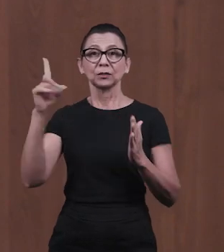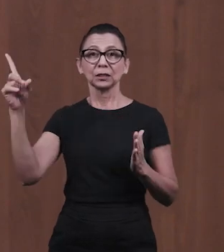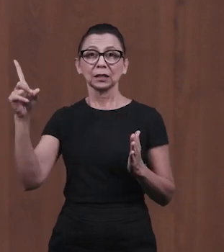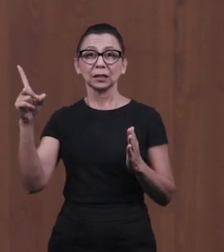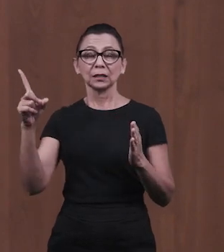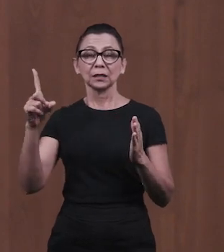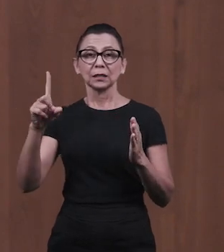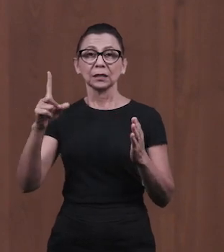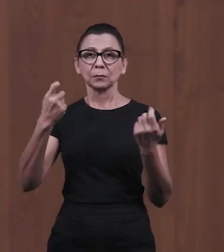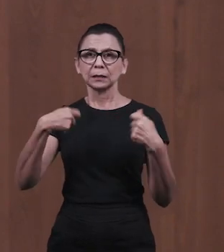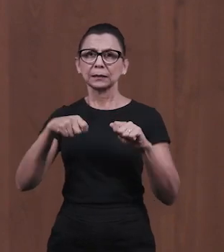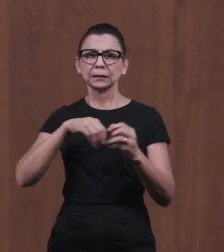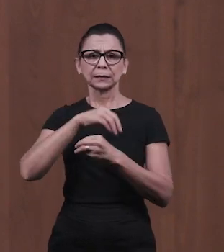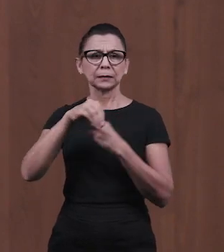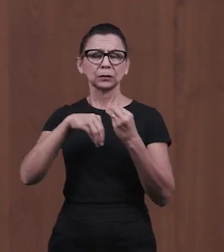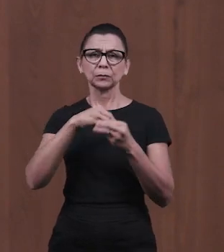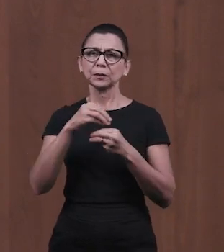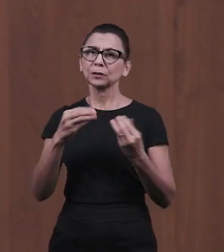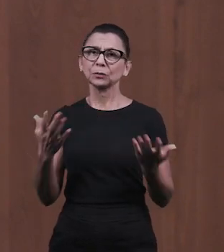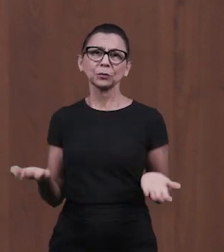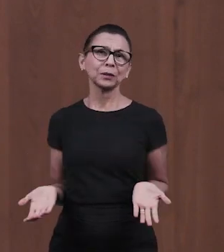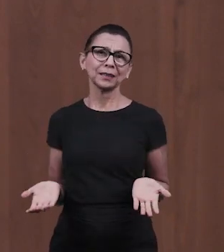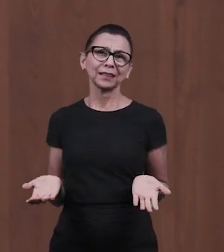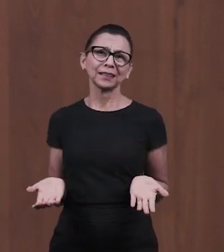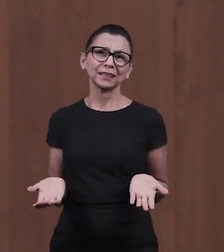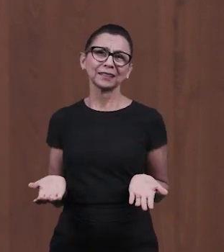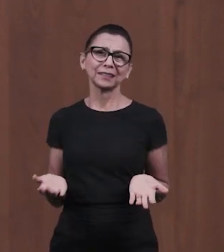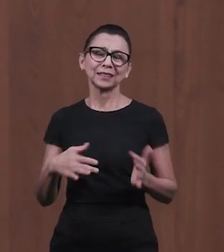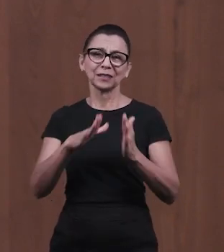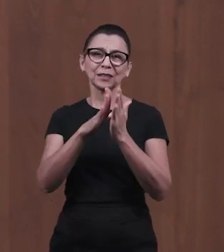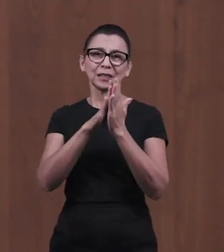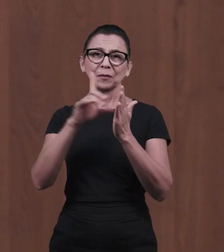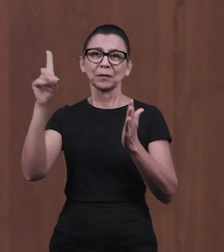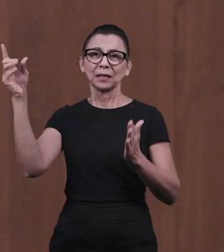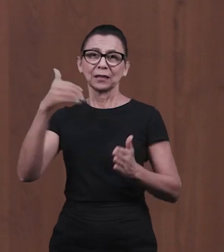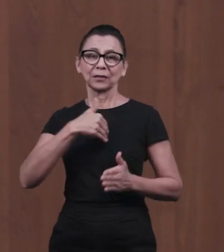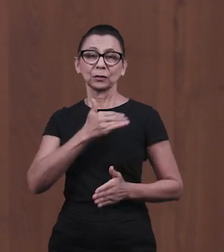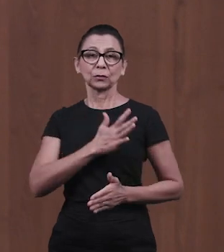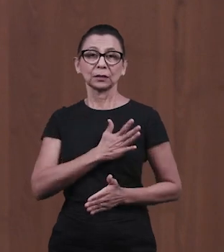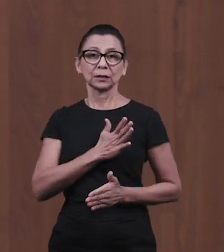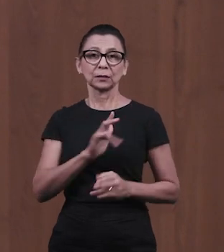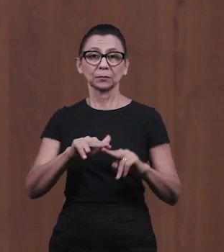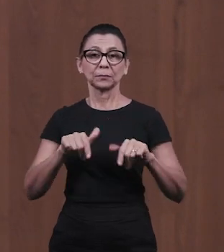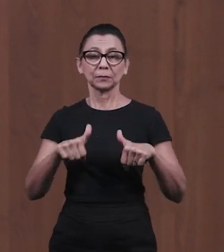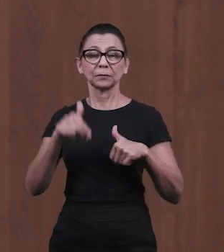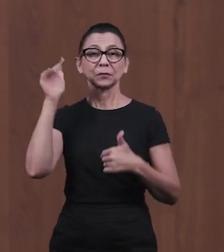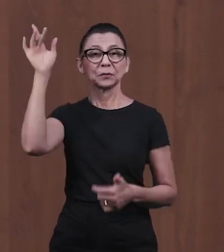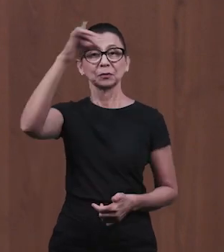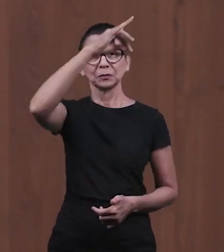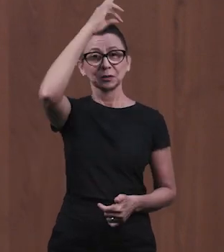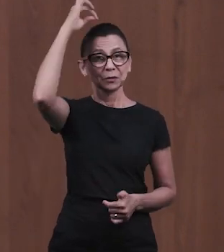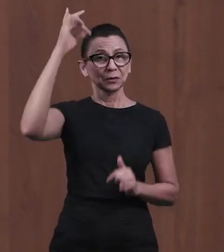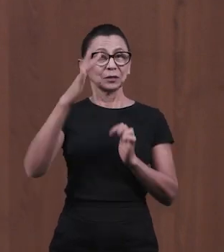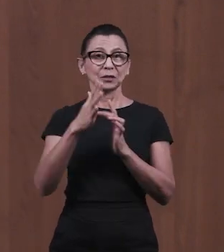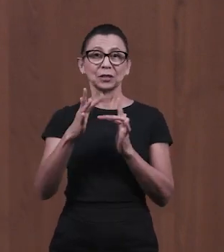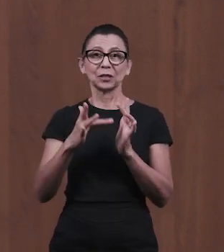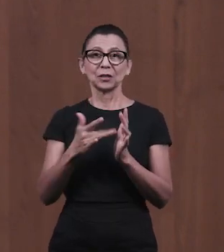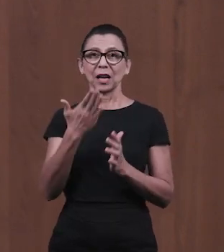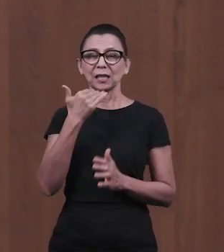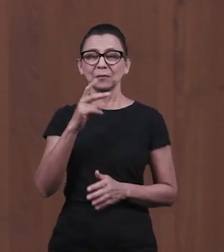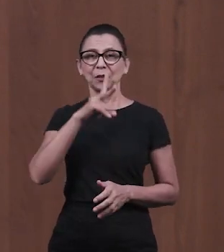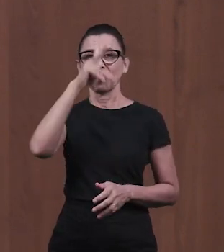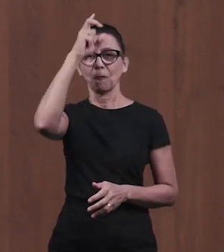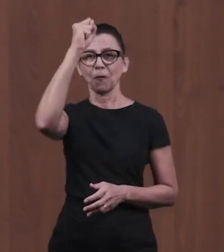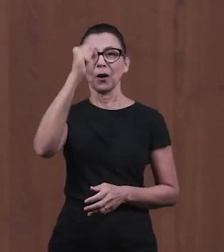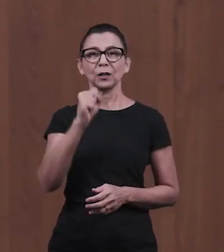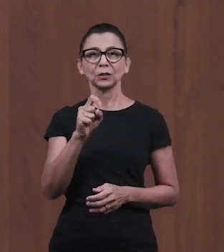какой примеси. Это Слово, открытое нашим сердцам посредством Духа Святого. Иисус, Он